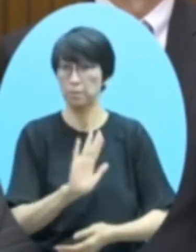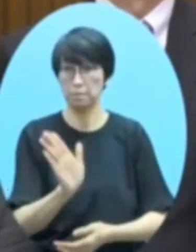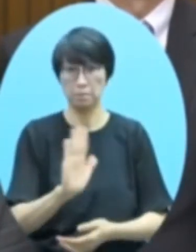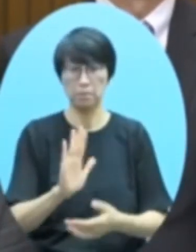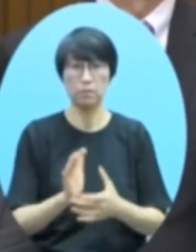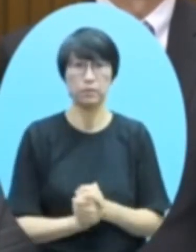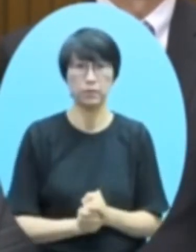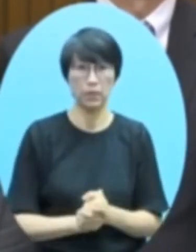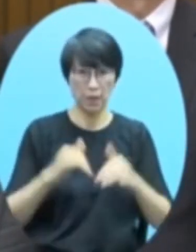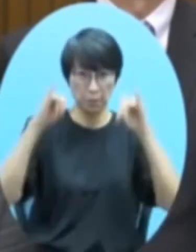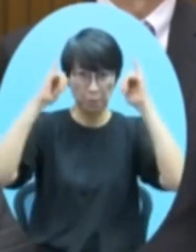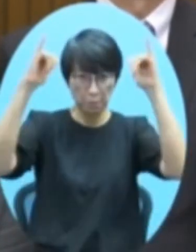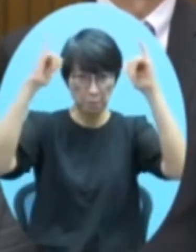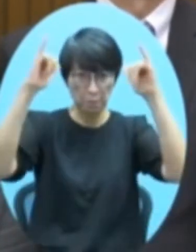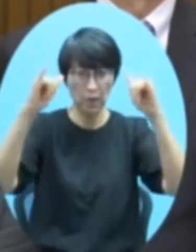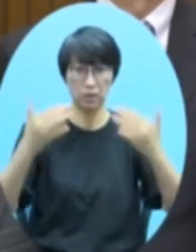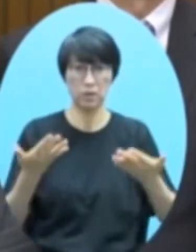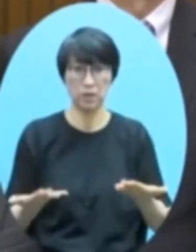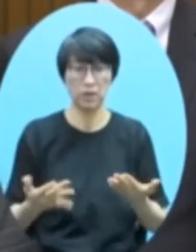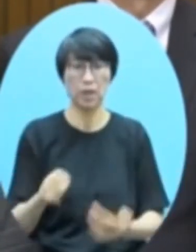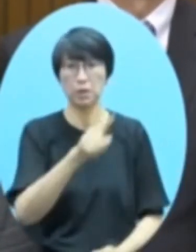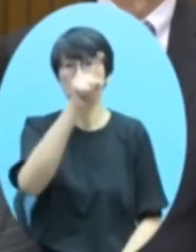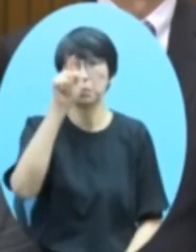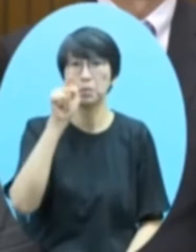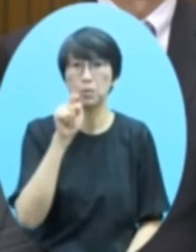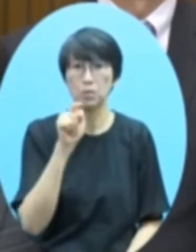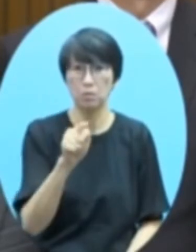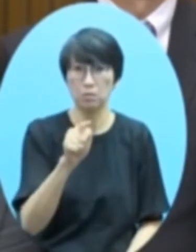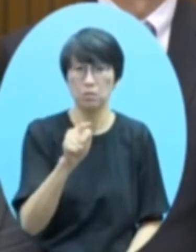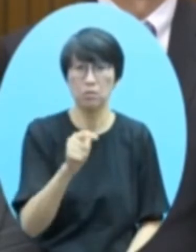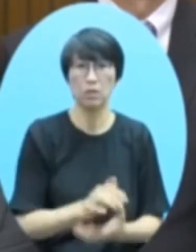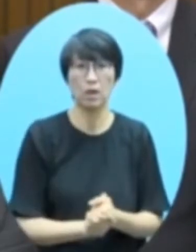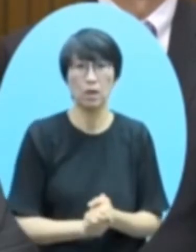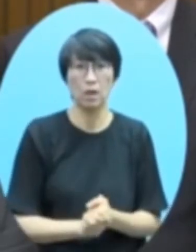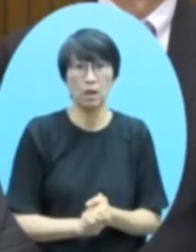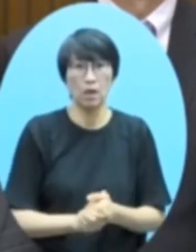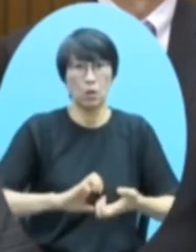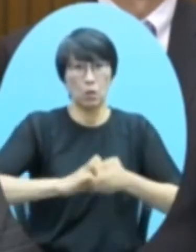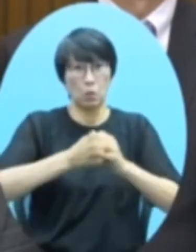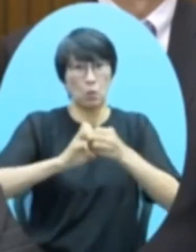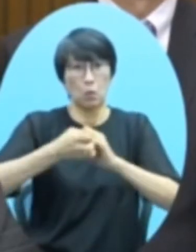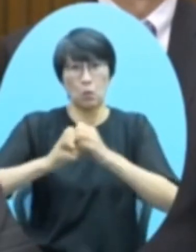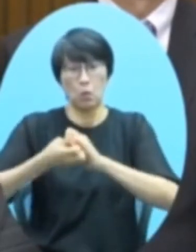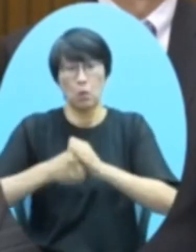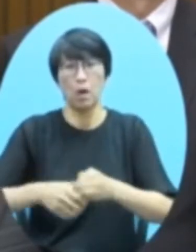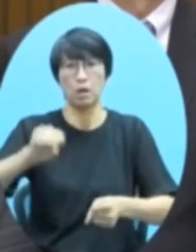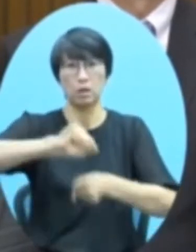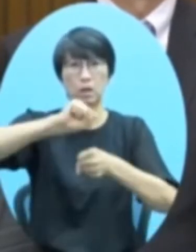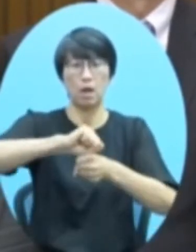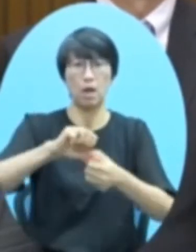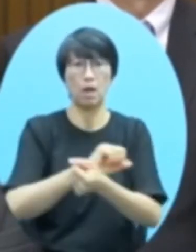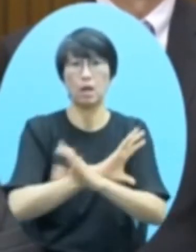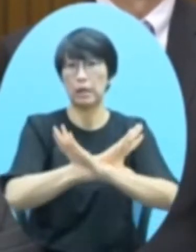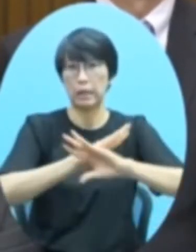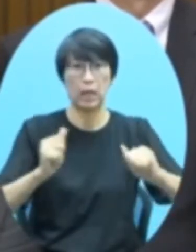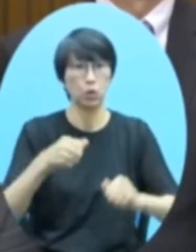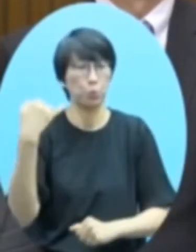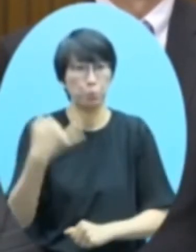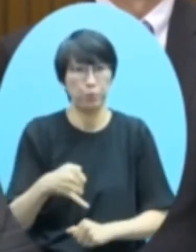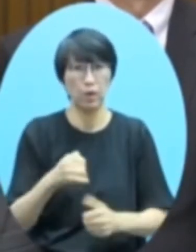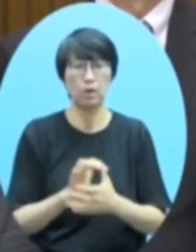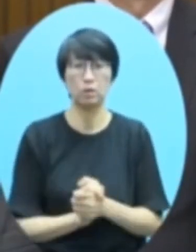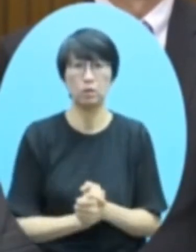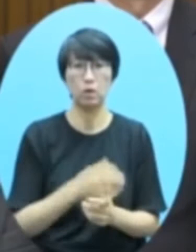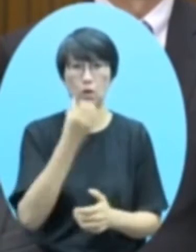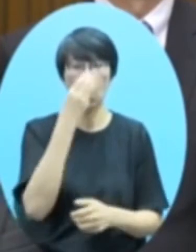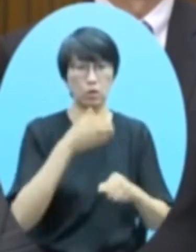暴力只會令目前的問題更加糾纏不清，難以解決，令香